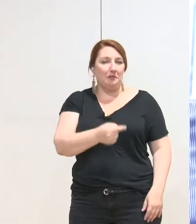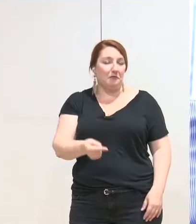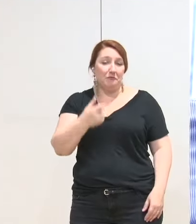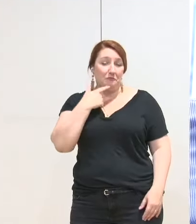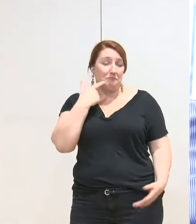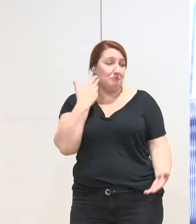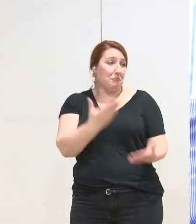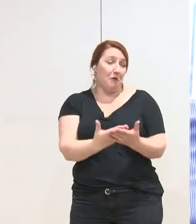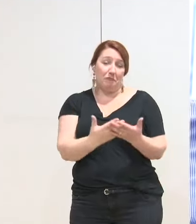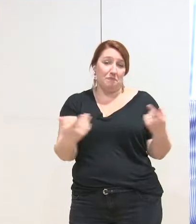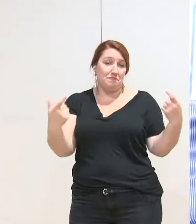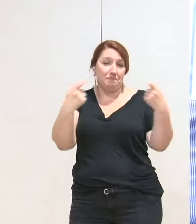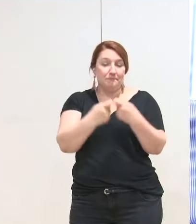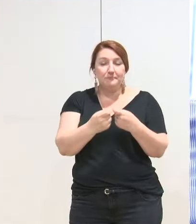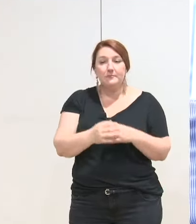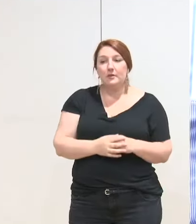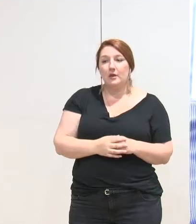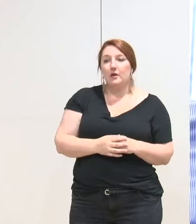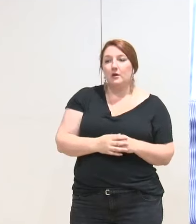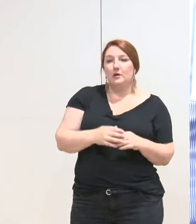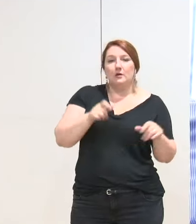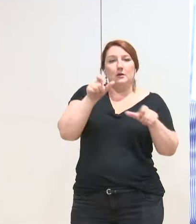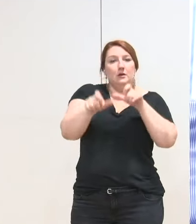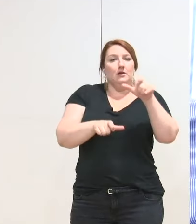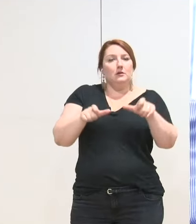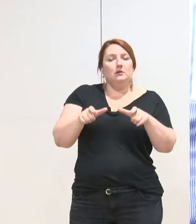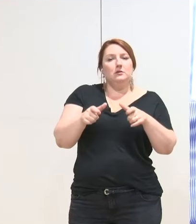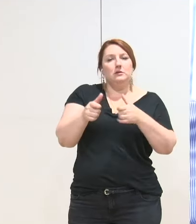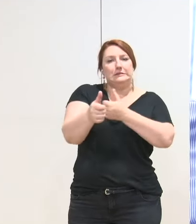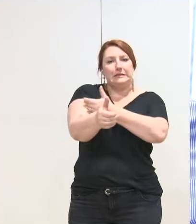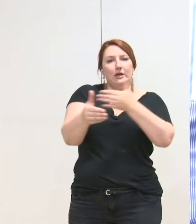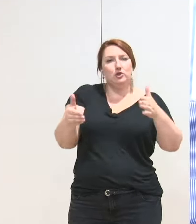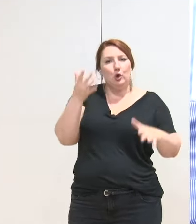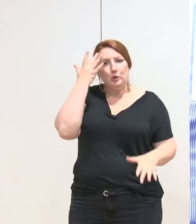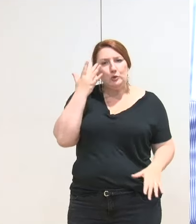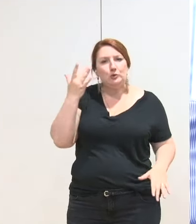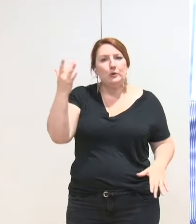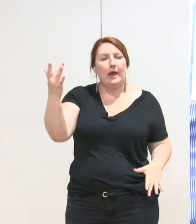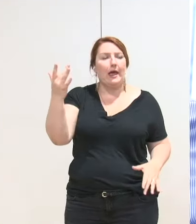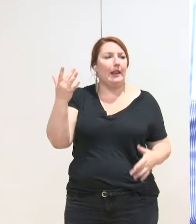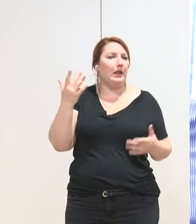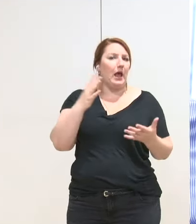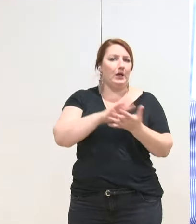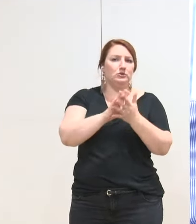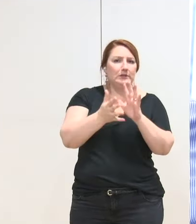responsables du secteur culturel de tout le tissu associatif